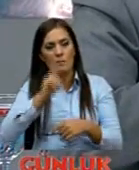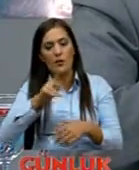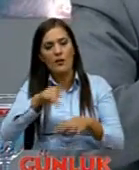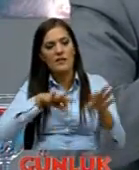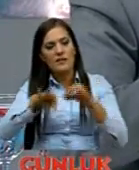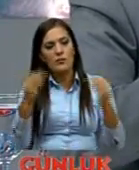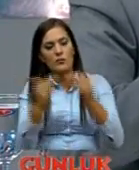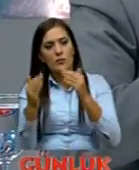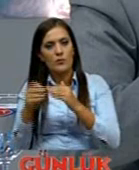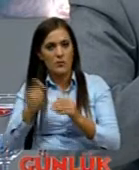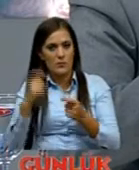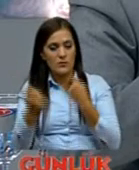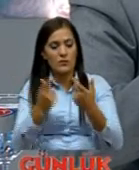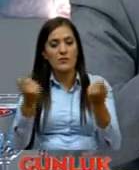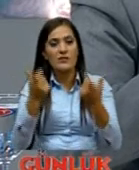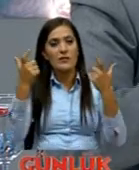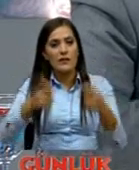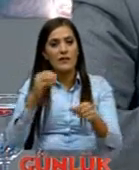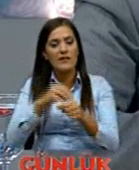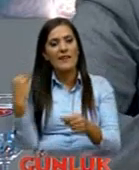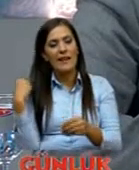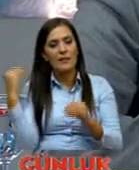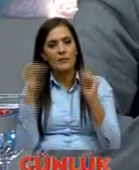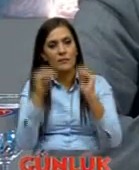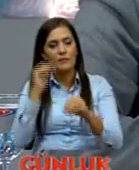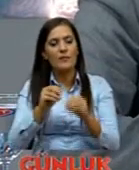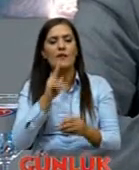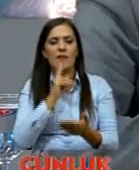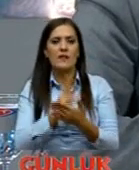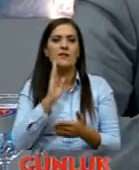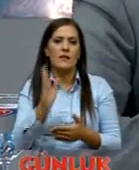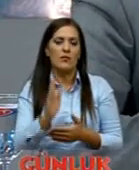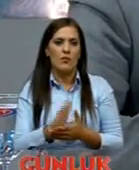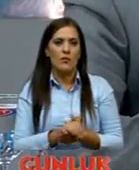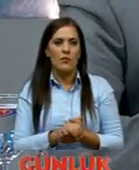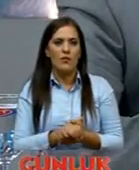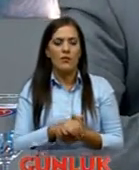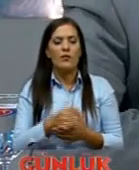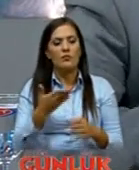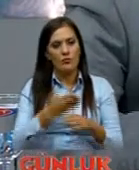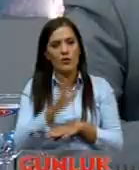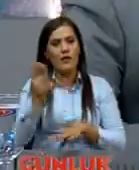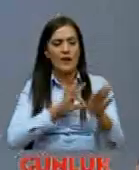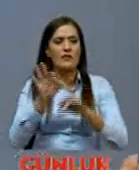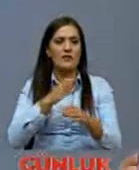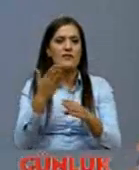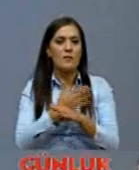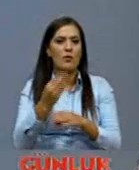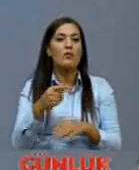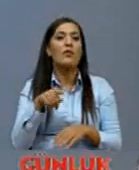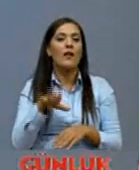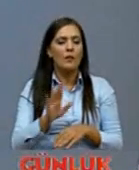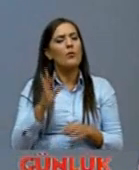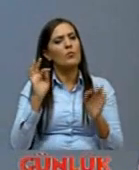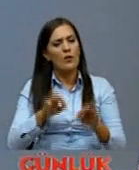dizayna uydurmaya çalışıyor ve iş yerinde yeniliğe kesinlikle gidiyor. Evet, doğru. Tercih sebebi de oluyor tabii bu, değil mi?